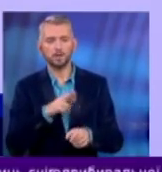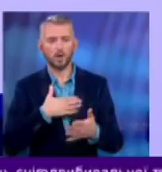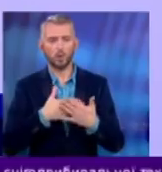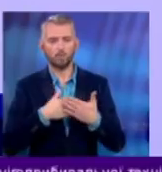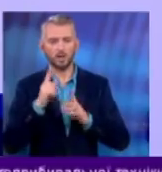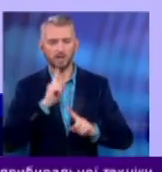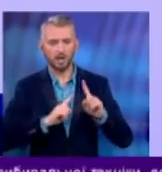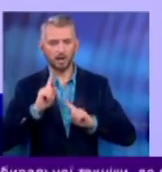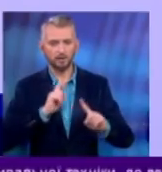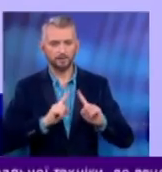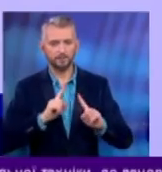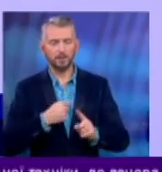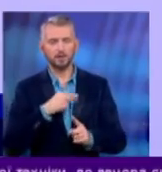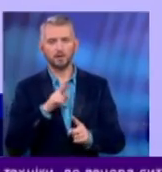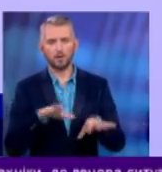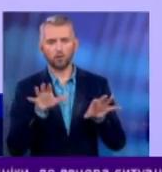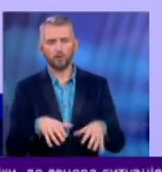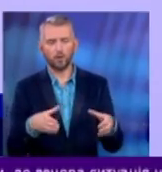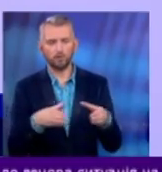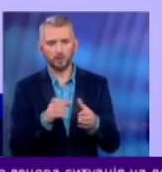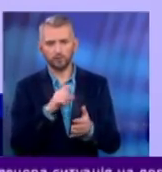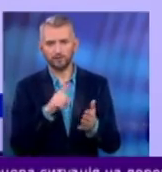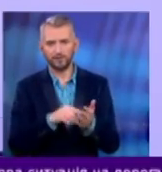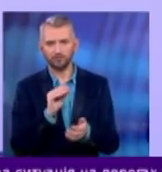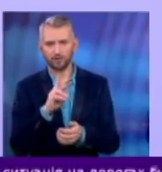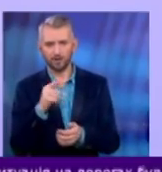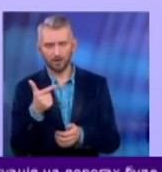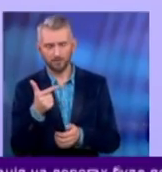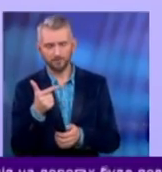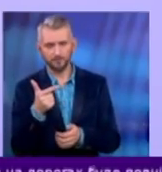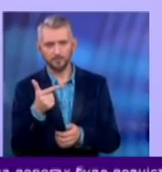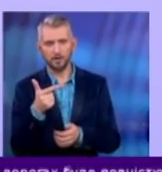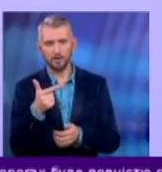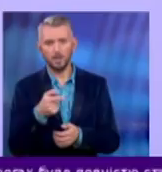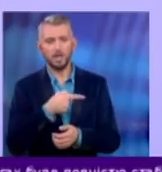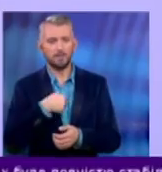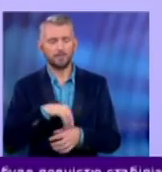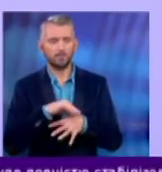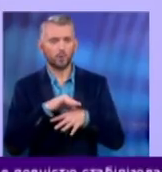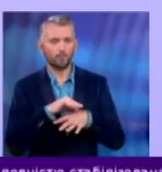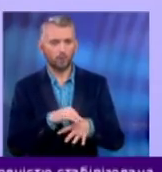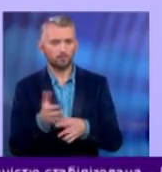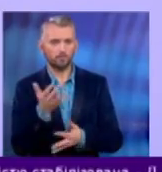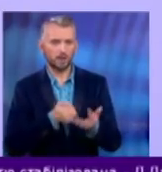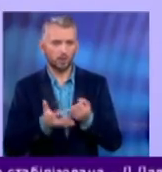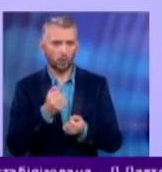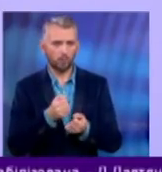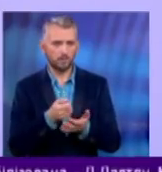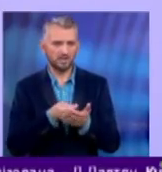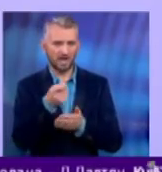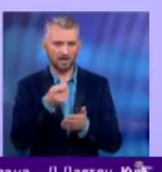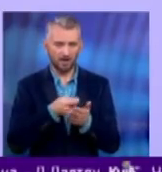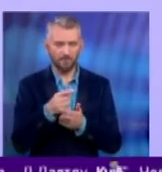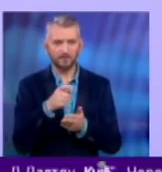рада, я як голова комітету з питань житлово-комунальної інфраструктури, ми проводимо прийом заяв.